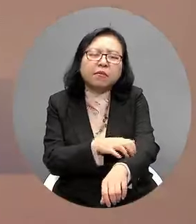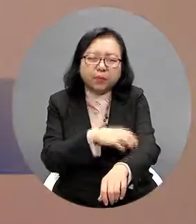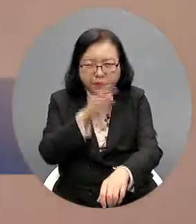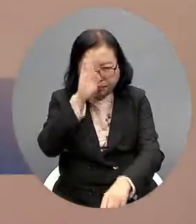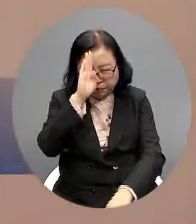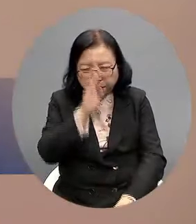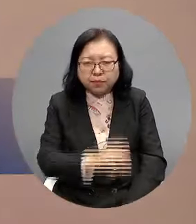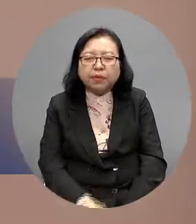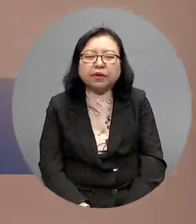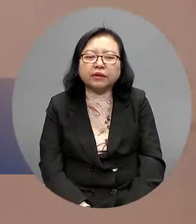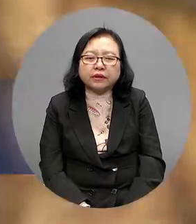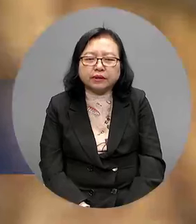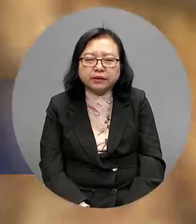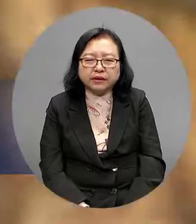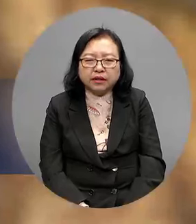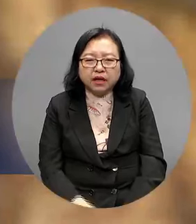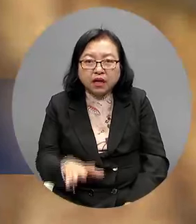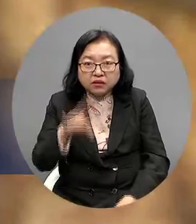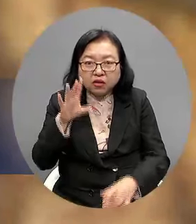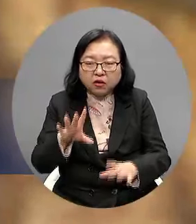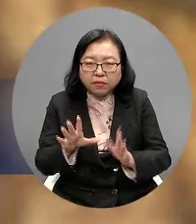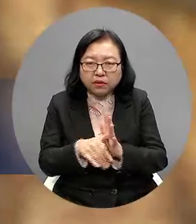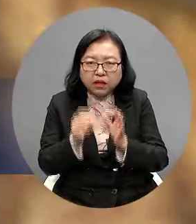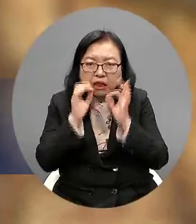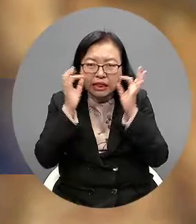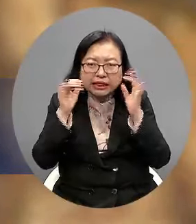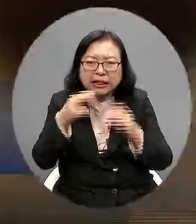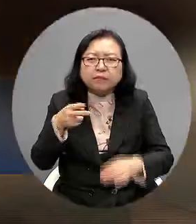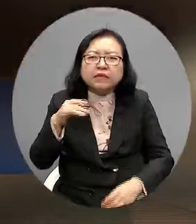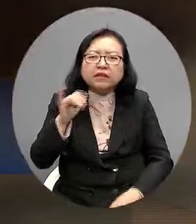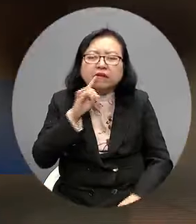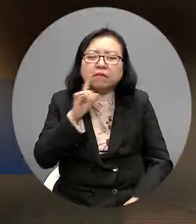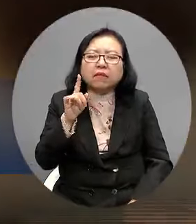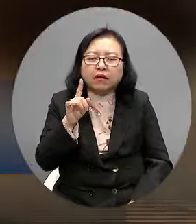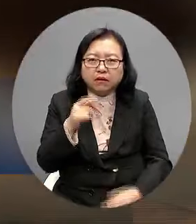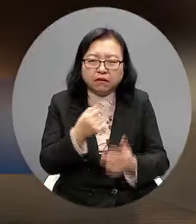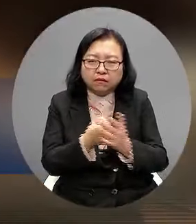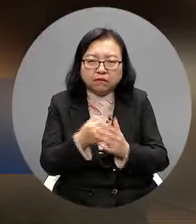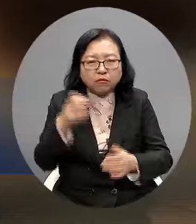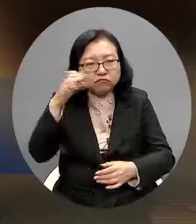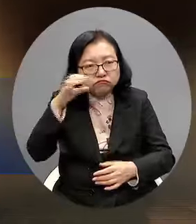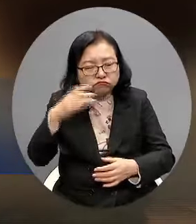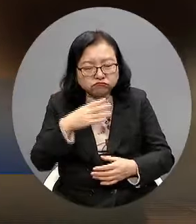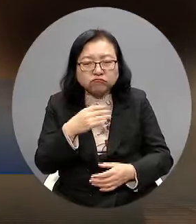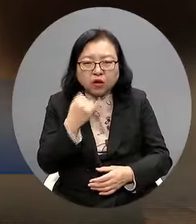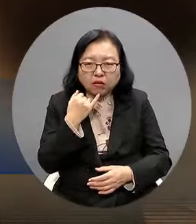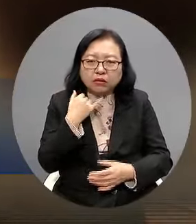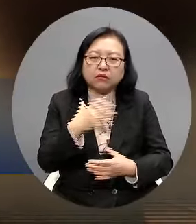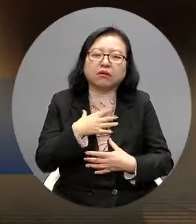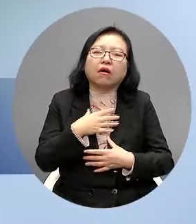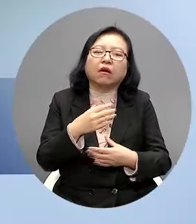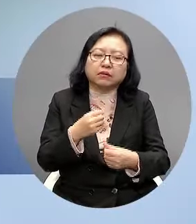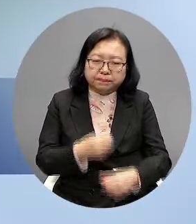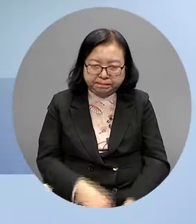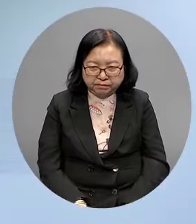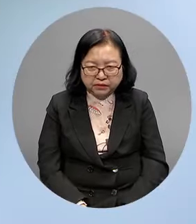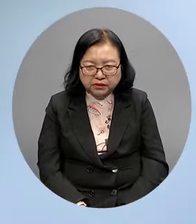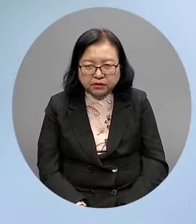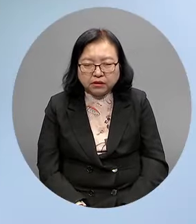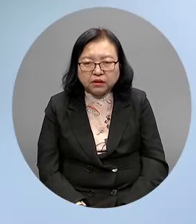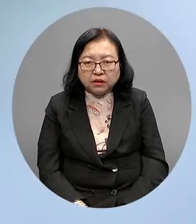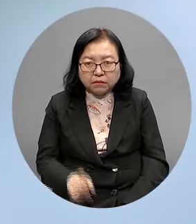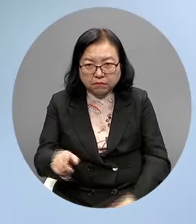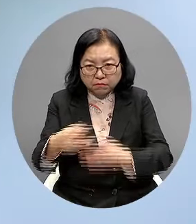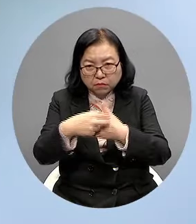띠라고 만 했어요 거기서는 그러니까 우리도 심했지 오이라고 그랬으면 이렇게 늦게까지 있지 않았죠이